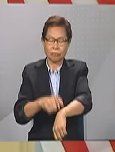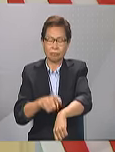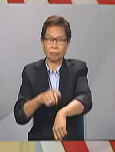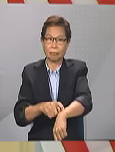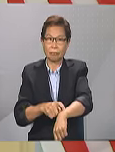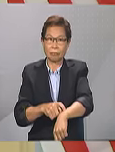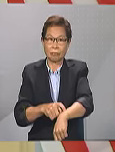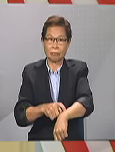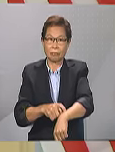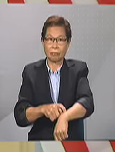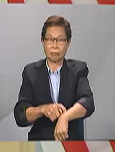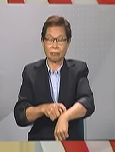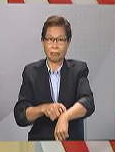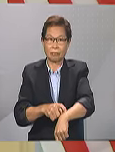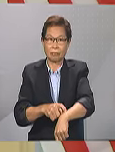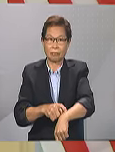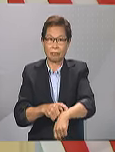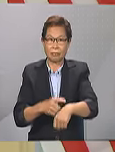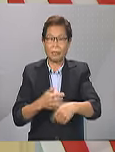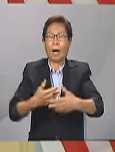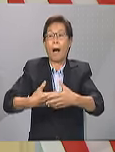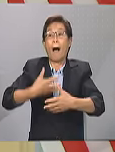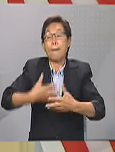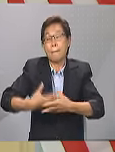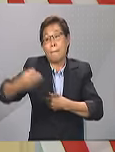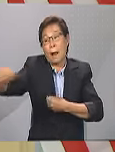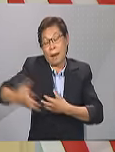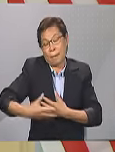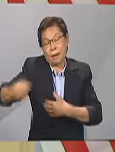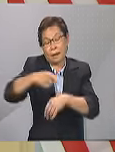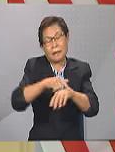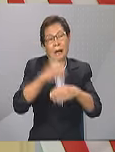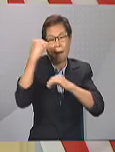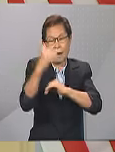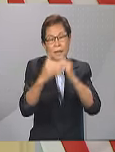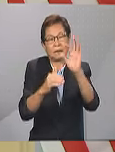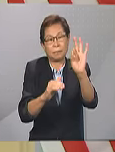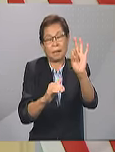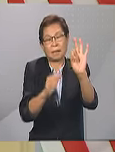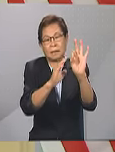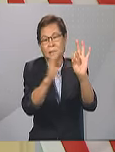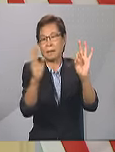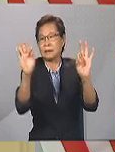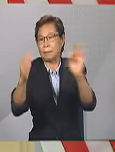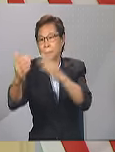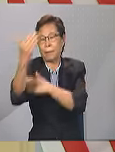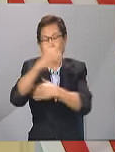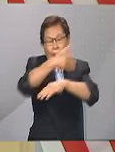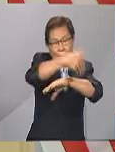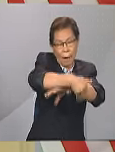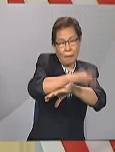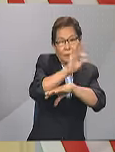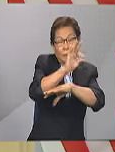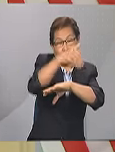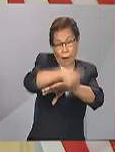perjalanan diharapkan dari 09.00 hingga 9 pagi bagi